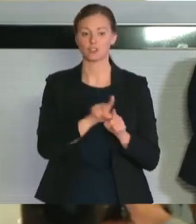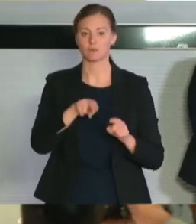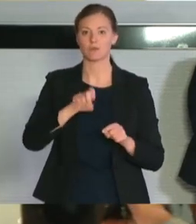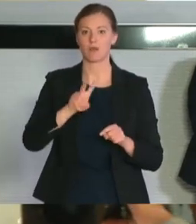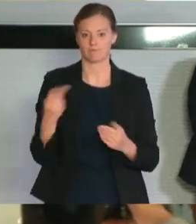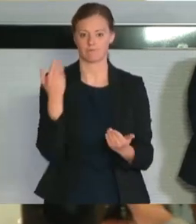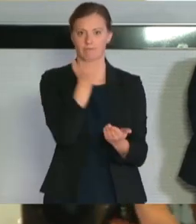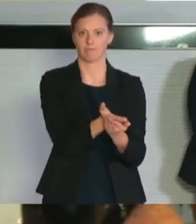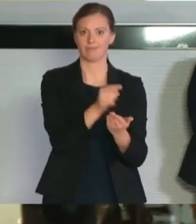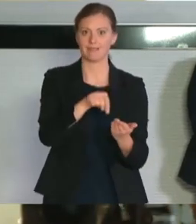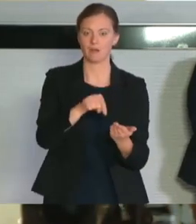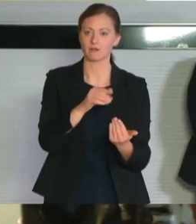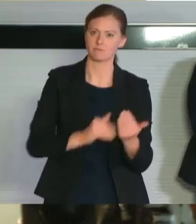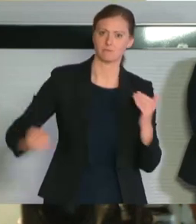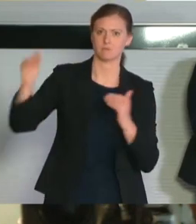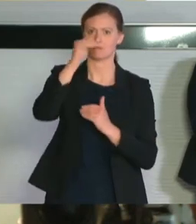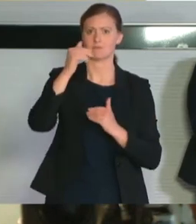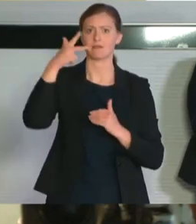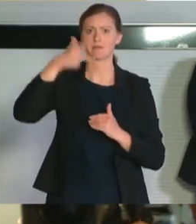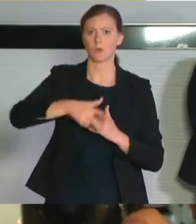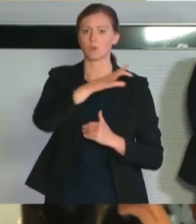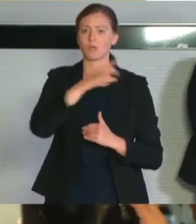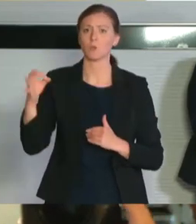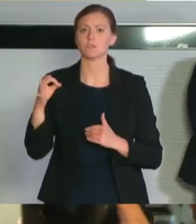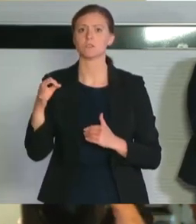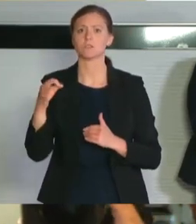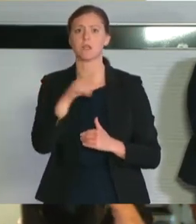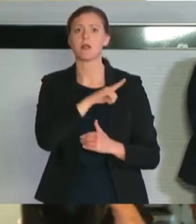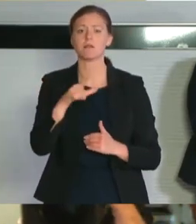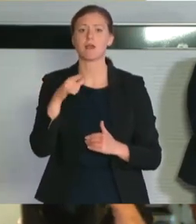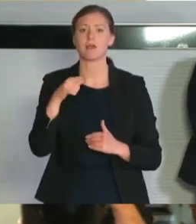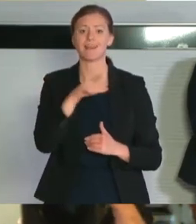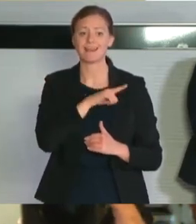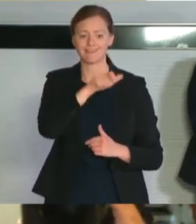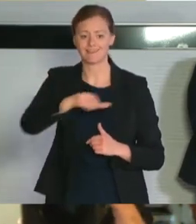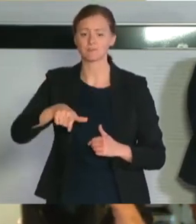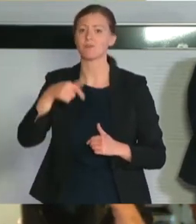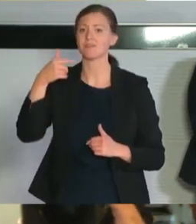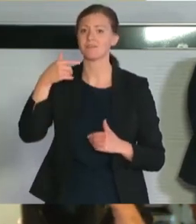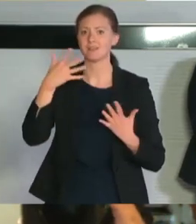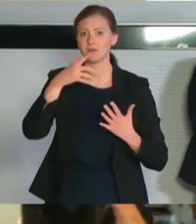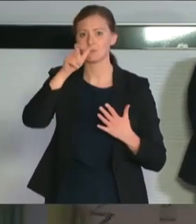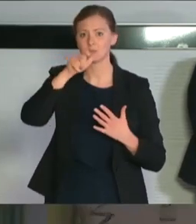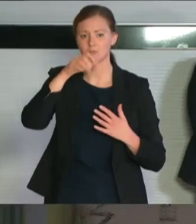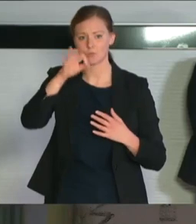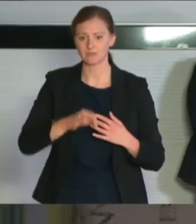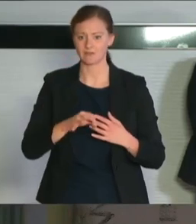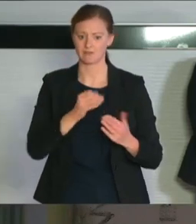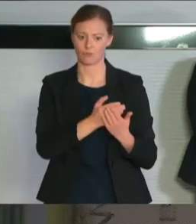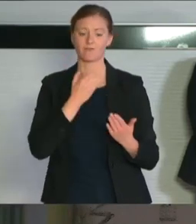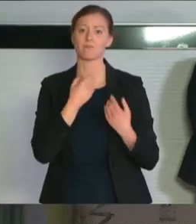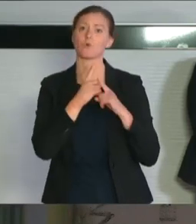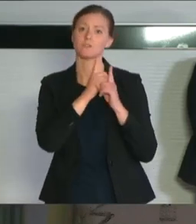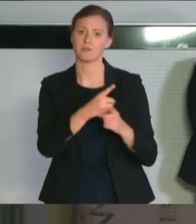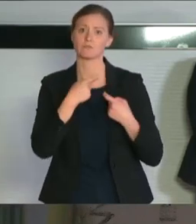Det er jo veldig høye tall. De snakker om nesten 300 000 ledige nå, en ledighet på 10%. Det sier jo kanskje noe om konsekvensene av de tiltakene som er satt i verk.